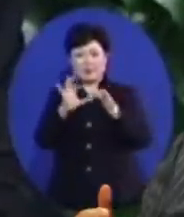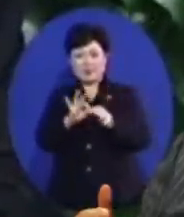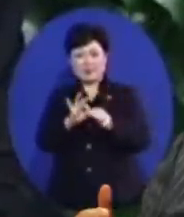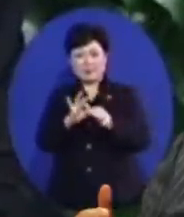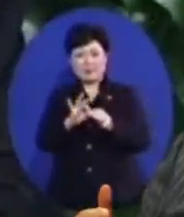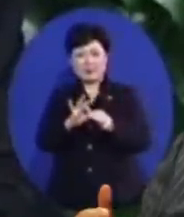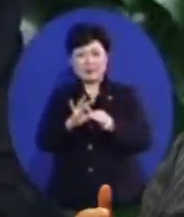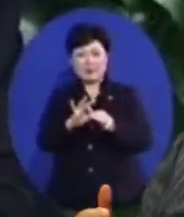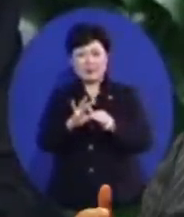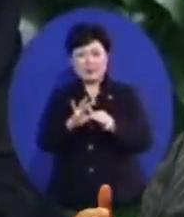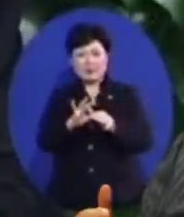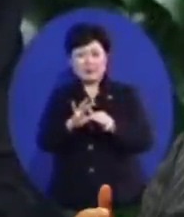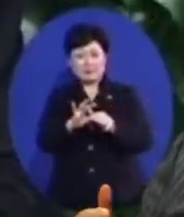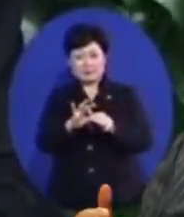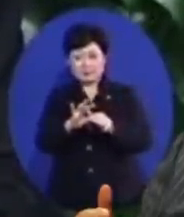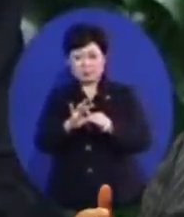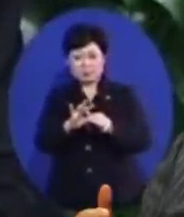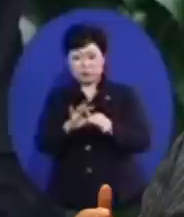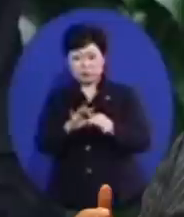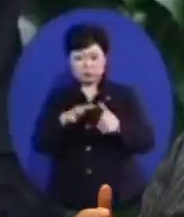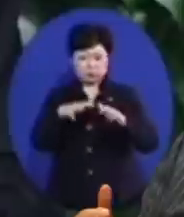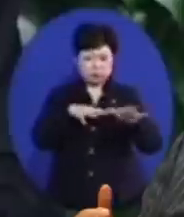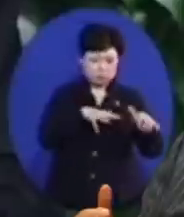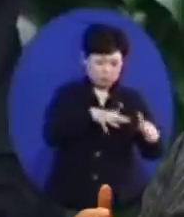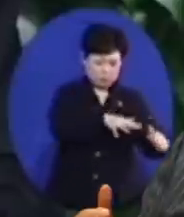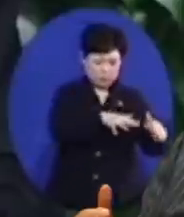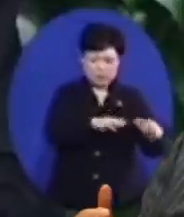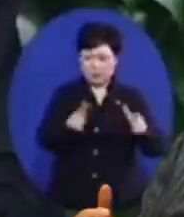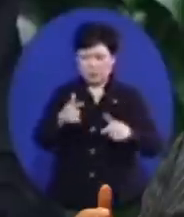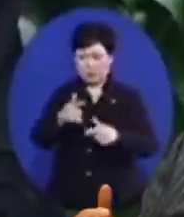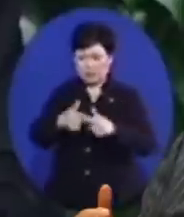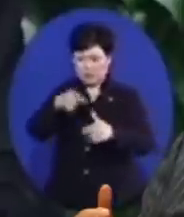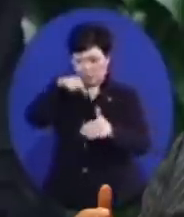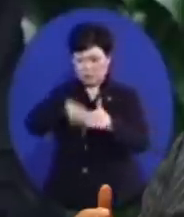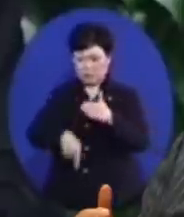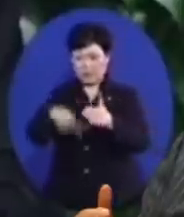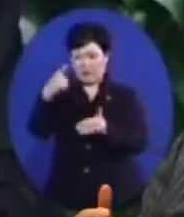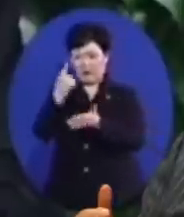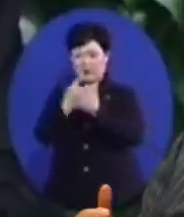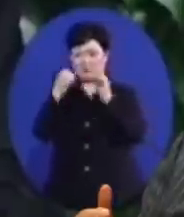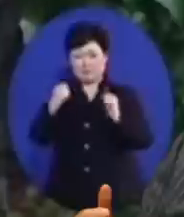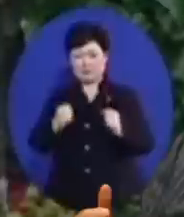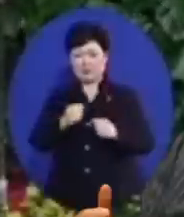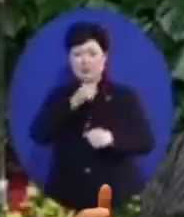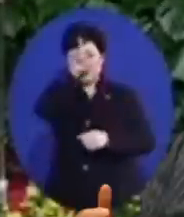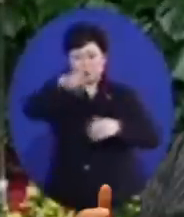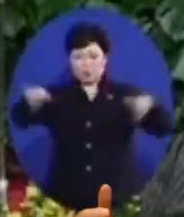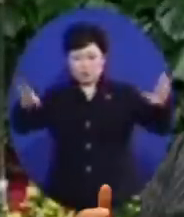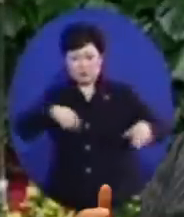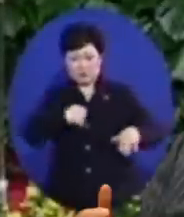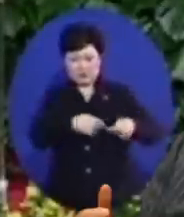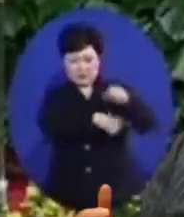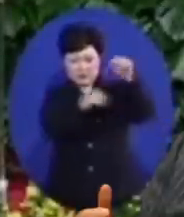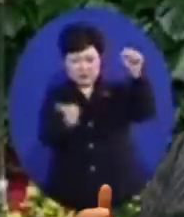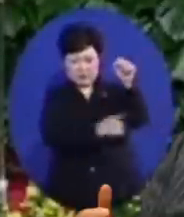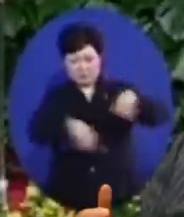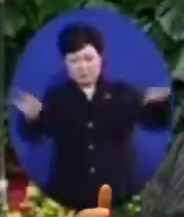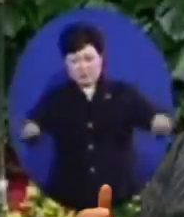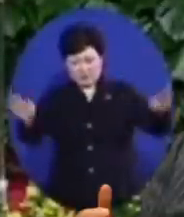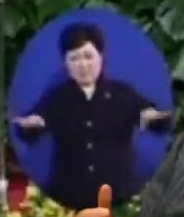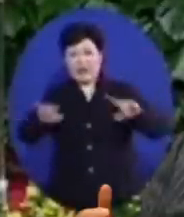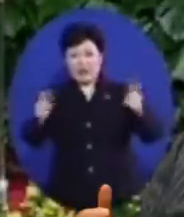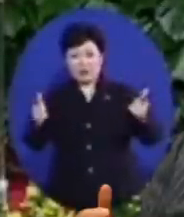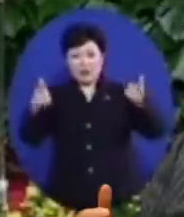가지 않고 자기 마음속에 예수님이 와 계신 것입니다. 독수리는 자기 날개를 퍼덕거려 날지 않고